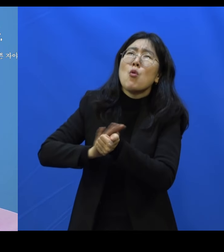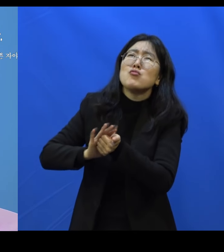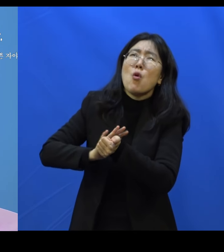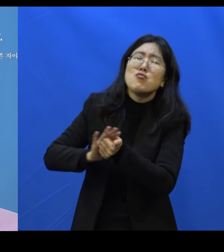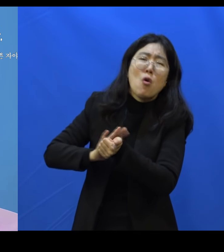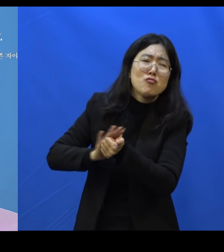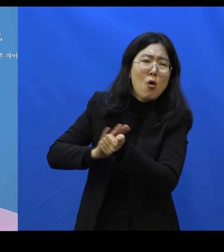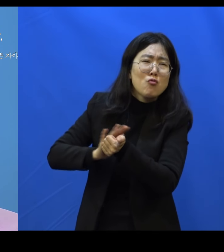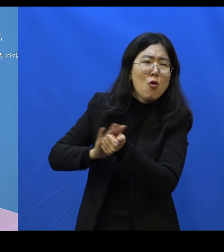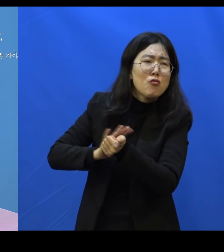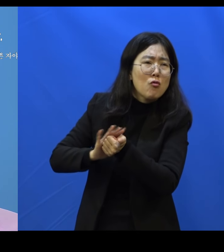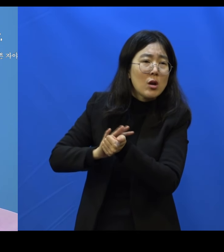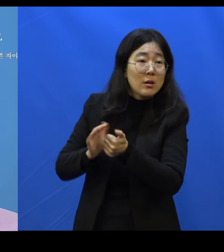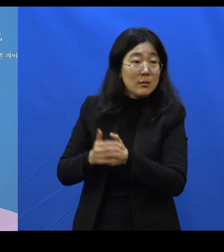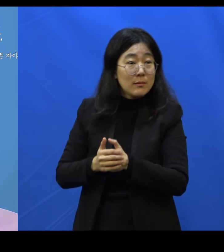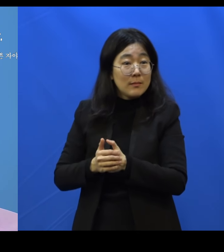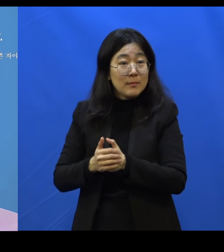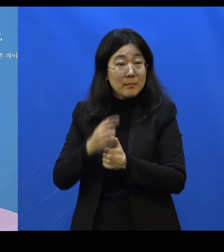받아야죠.